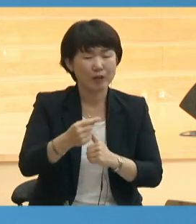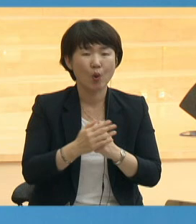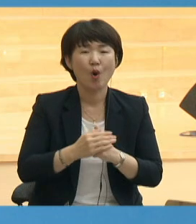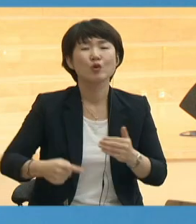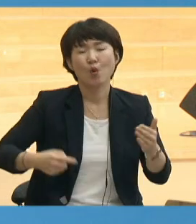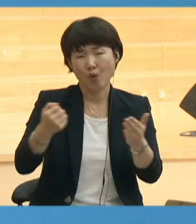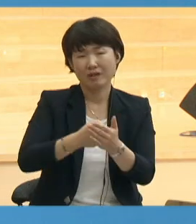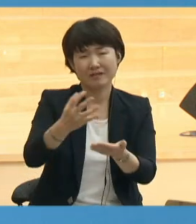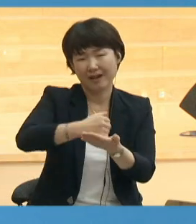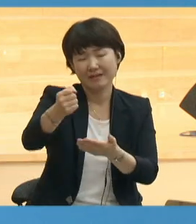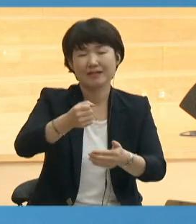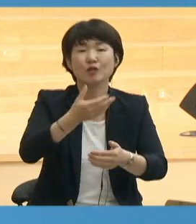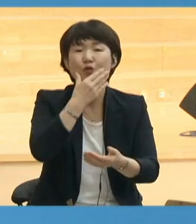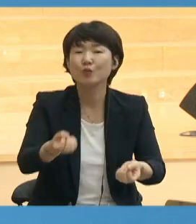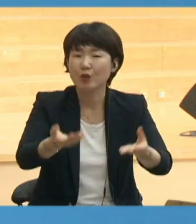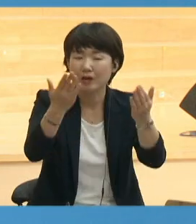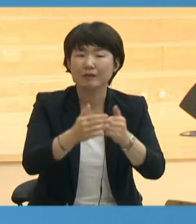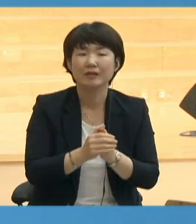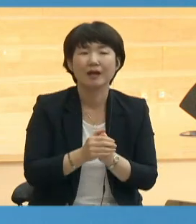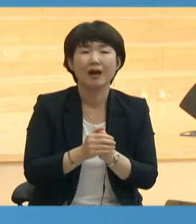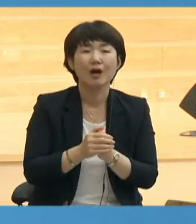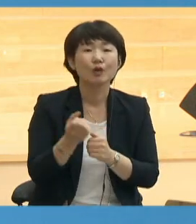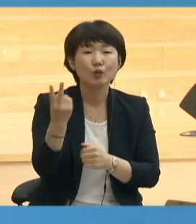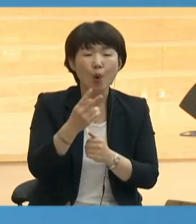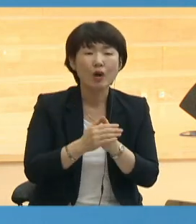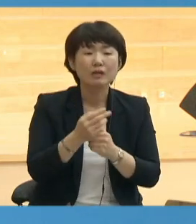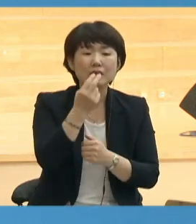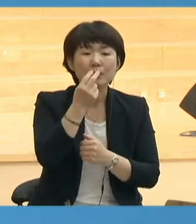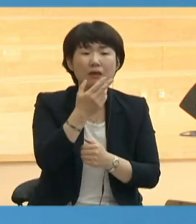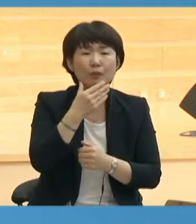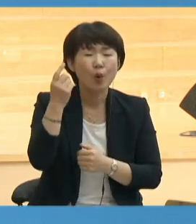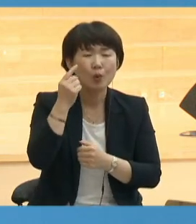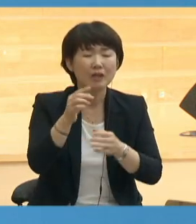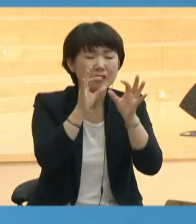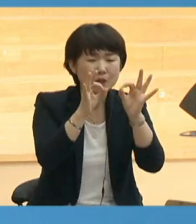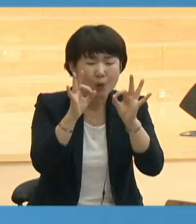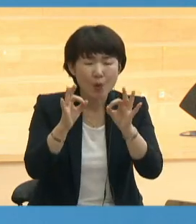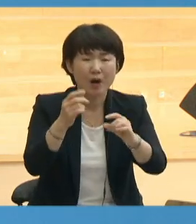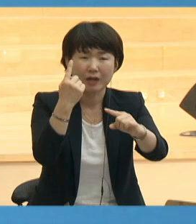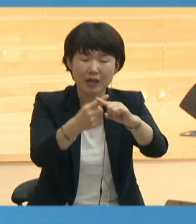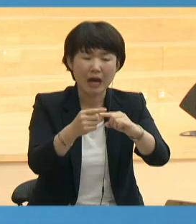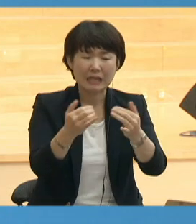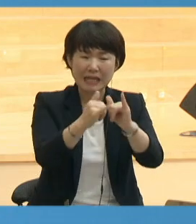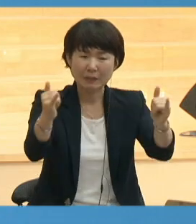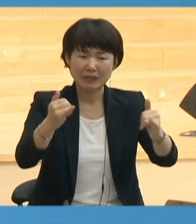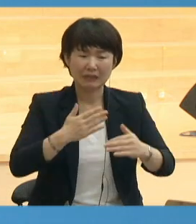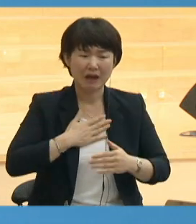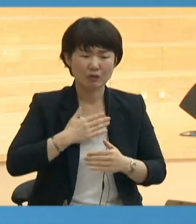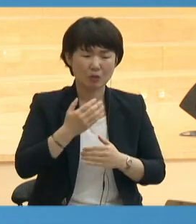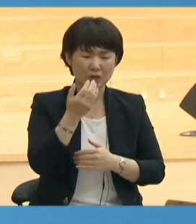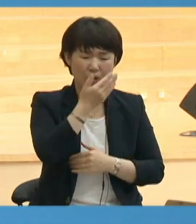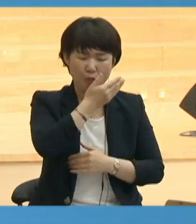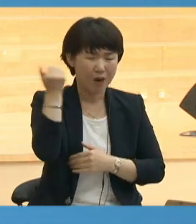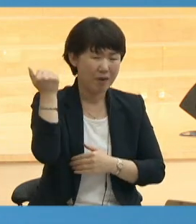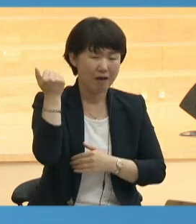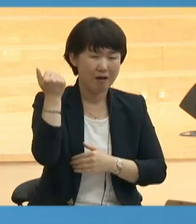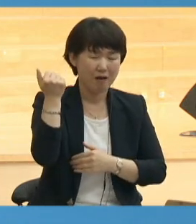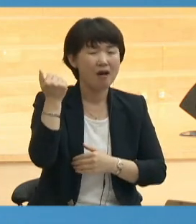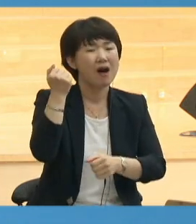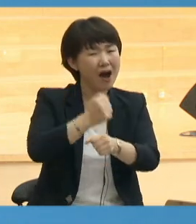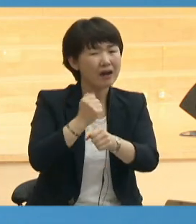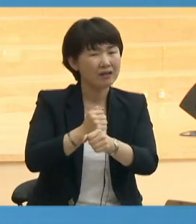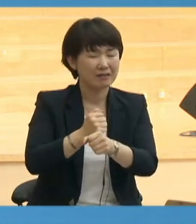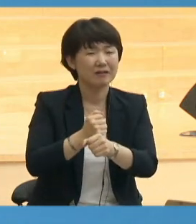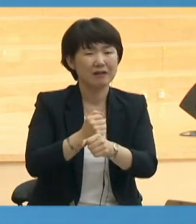축원합니다 더 나아가서 생 매 복음을 증거 하다가 사람들로부터 어떤 외면 또 당할 수 있길 바랍니다